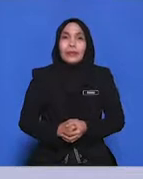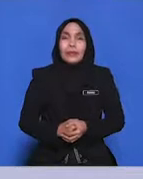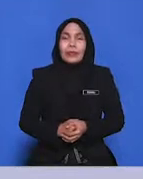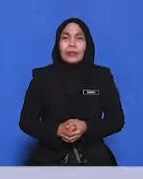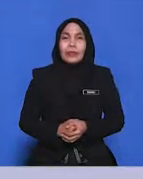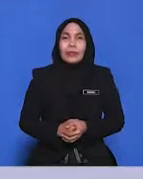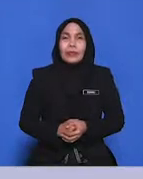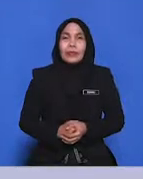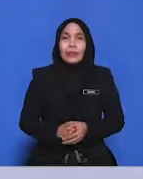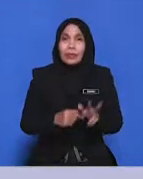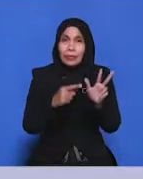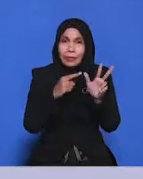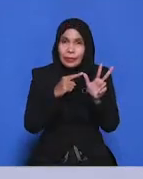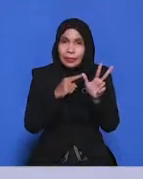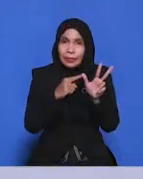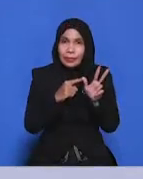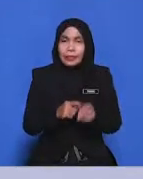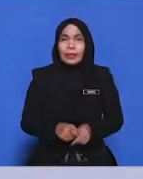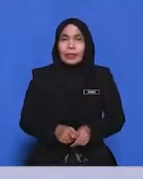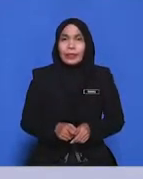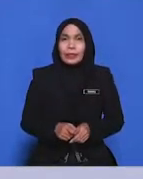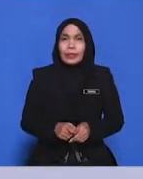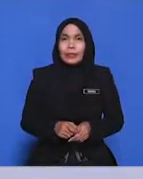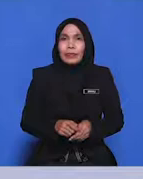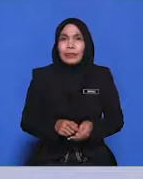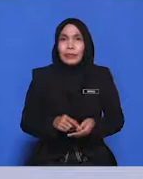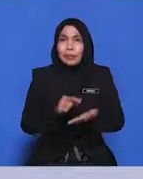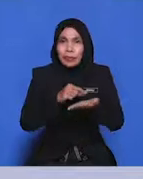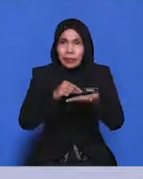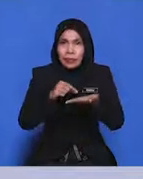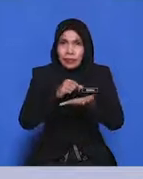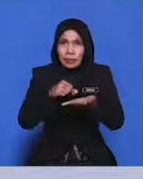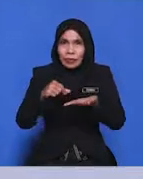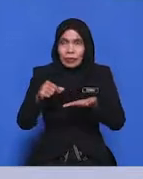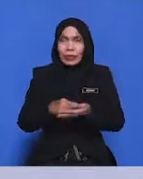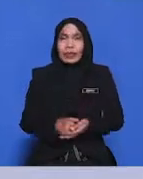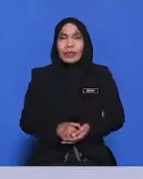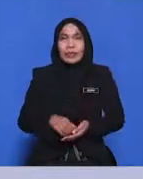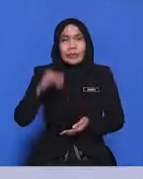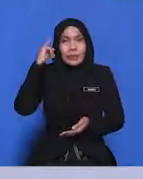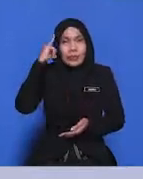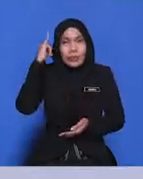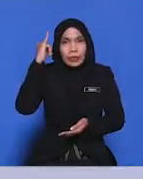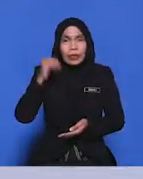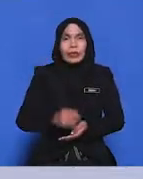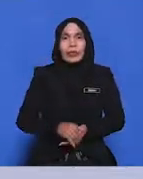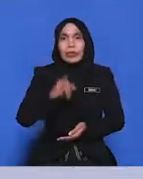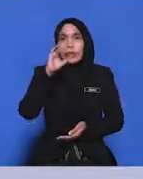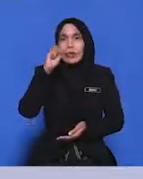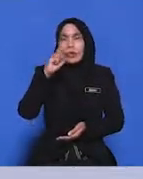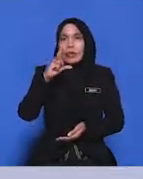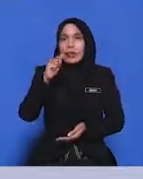jelas. Ketiga, menganalisis idea islah As-Sayyid Jamaluddin